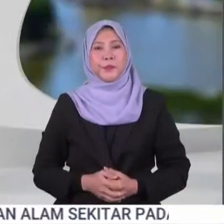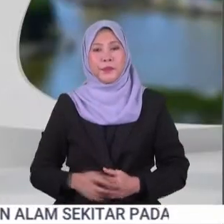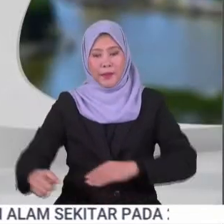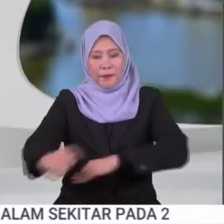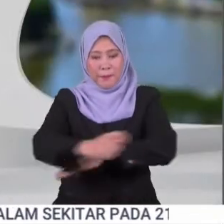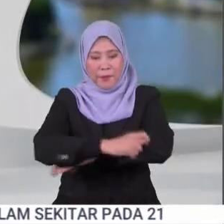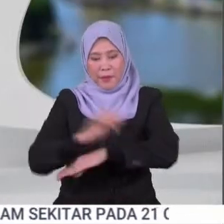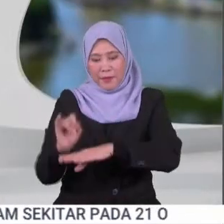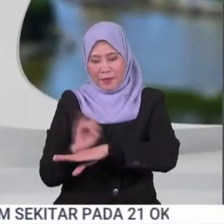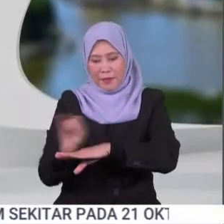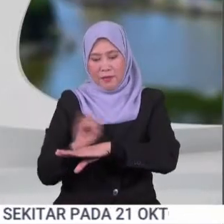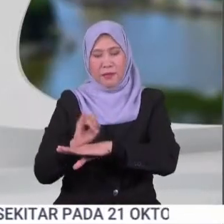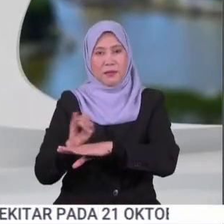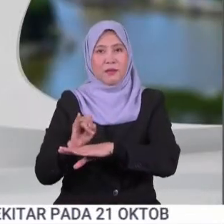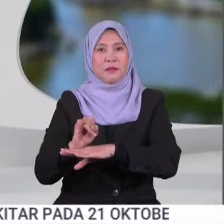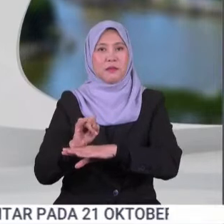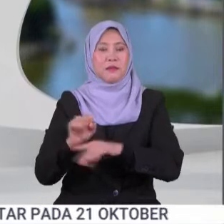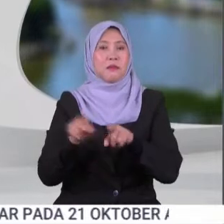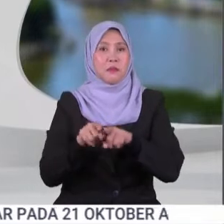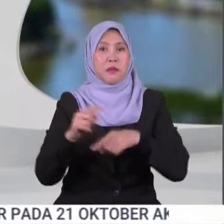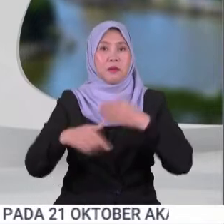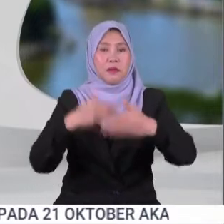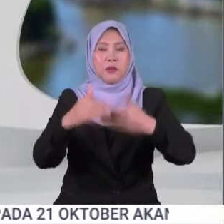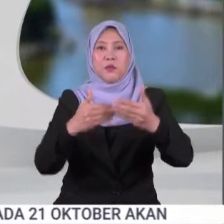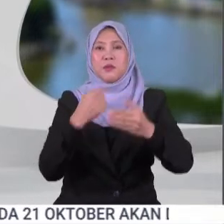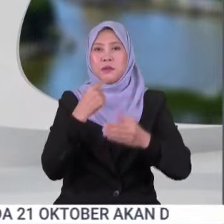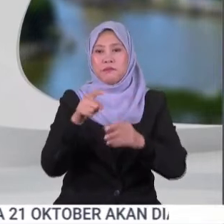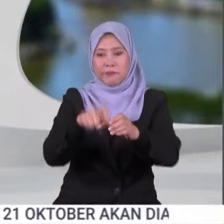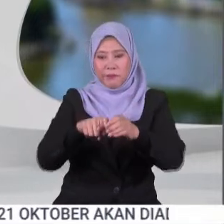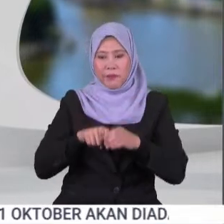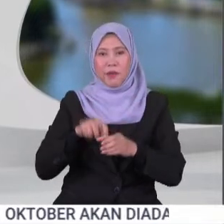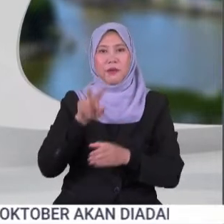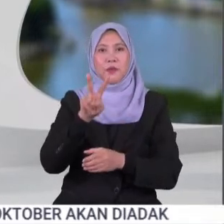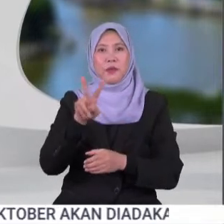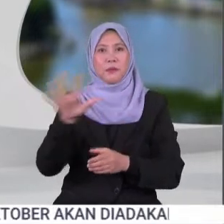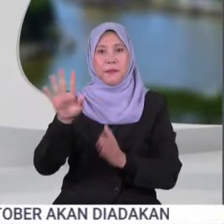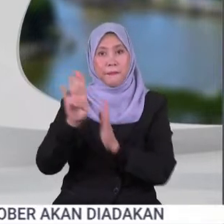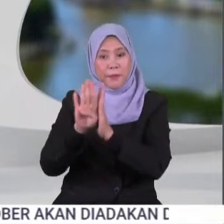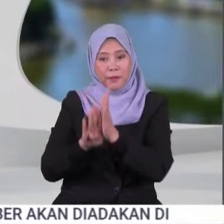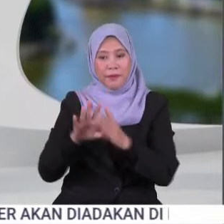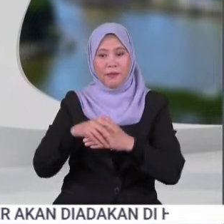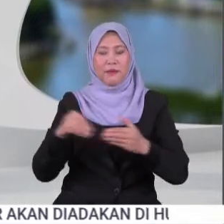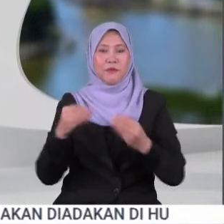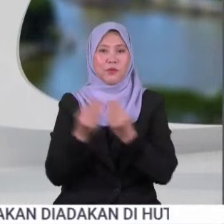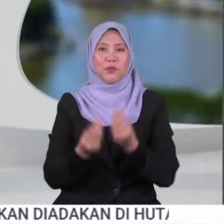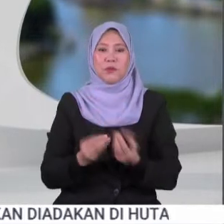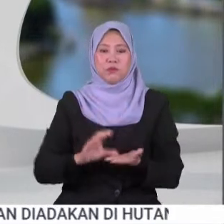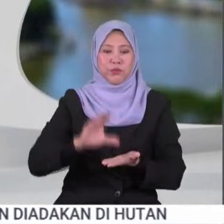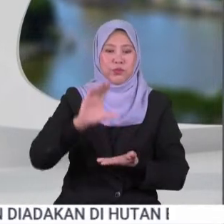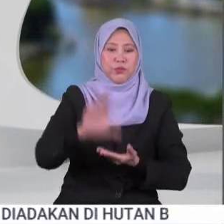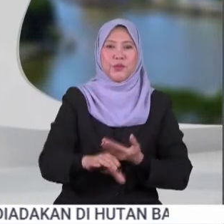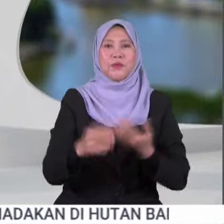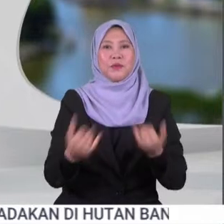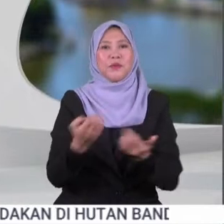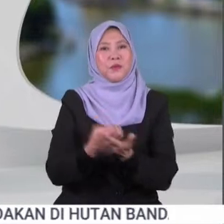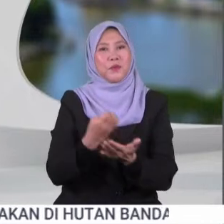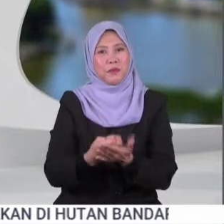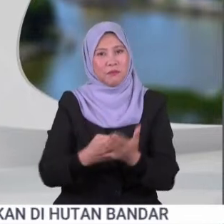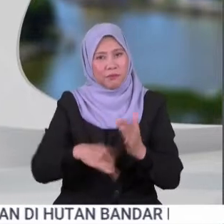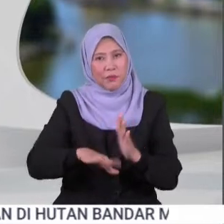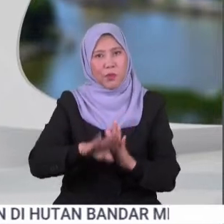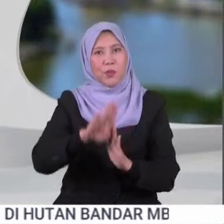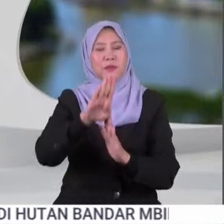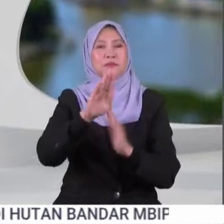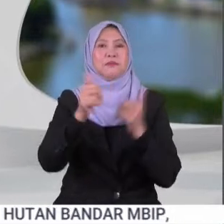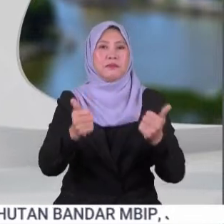Taman Perindustrian Samalaju Bintulu berjaya menarik RM52 bilion nilai pelaburan mencipta banyak limpahan ekonomi yang terus